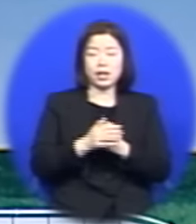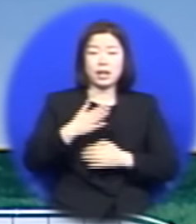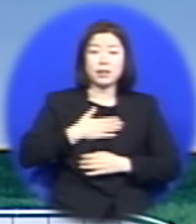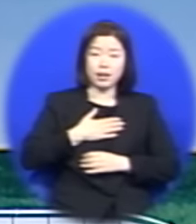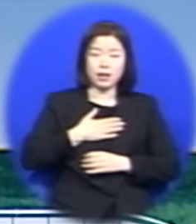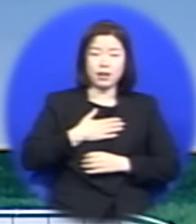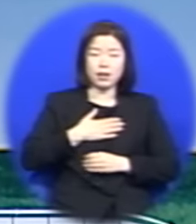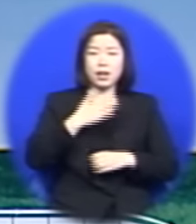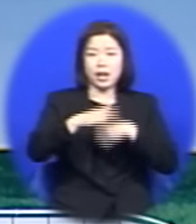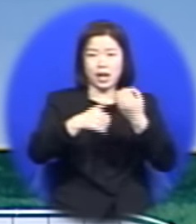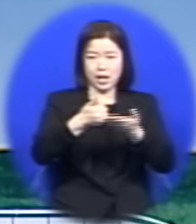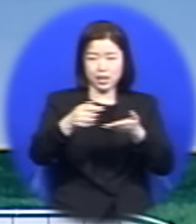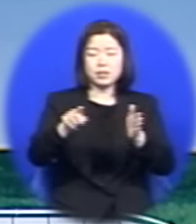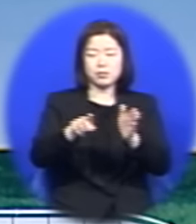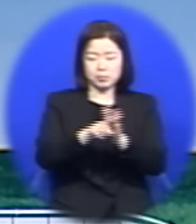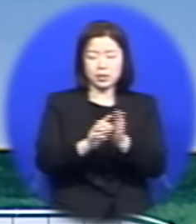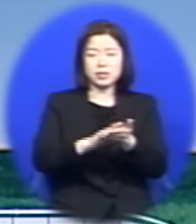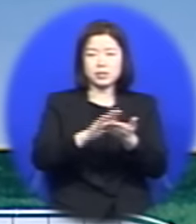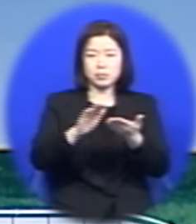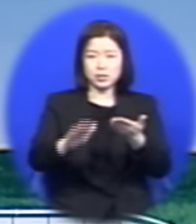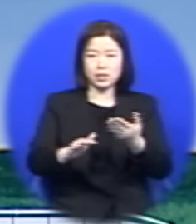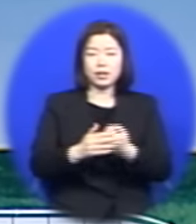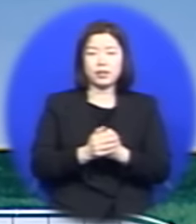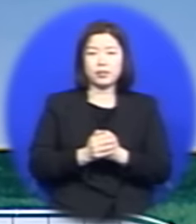내가 하나님을 믿겠습니다.